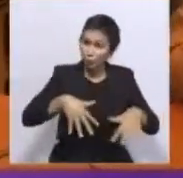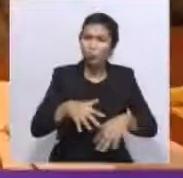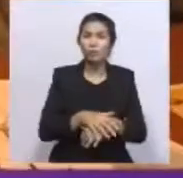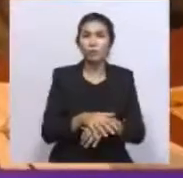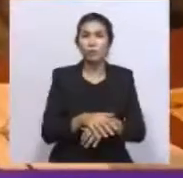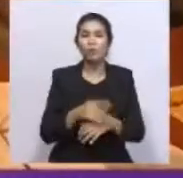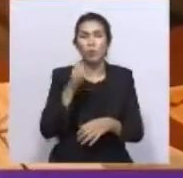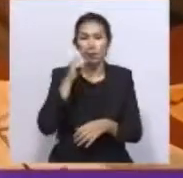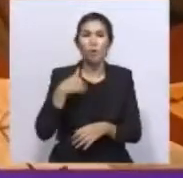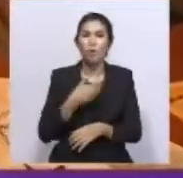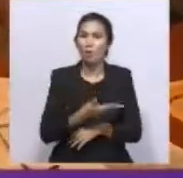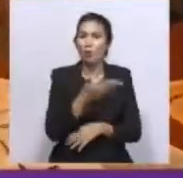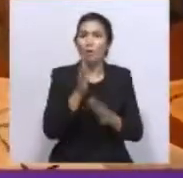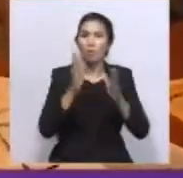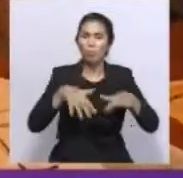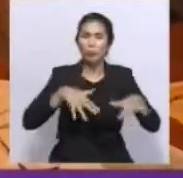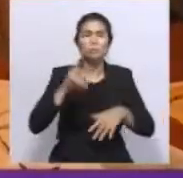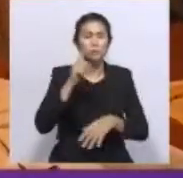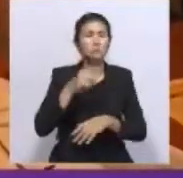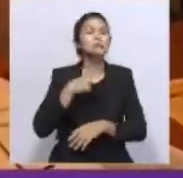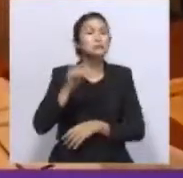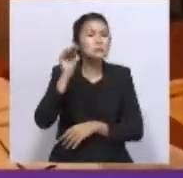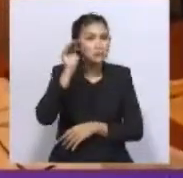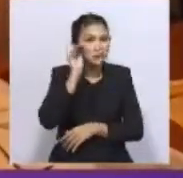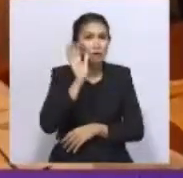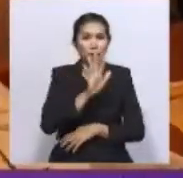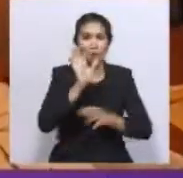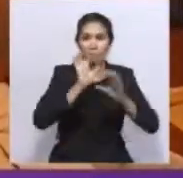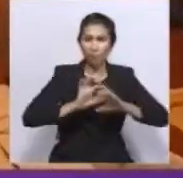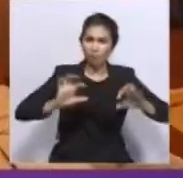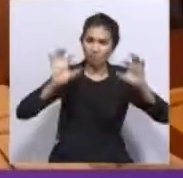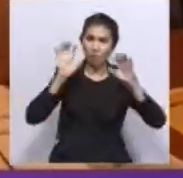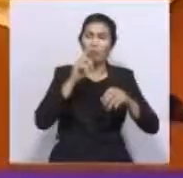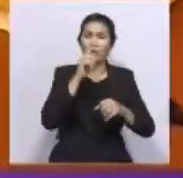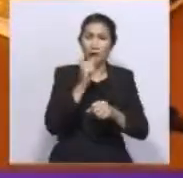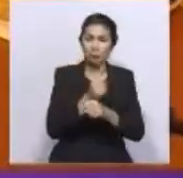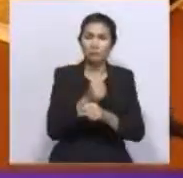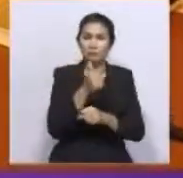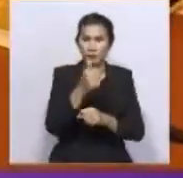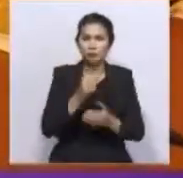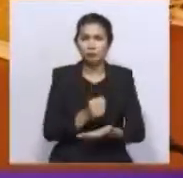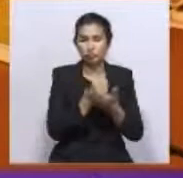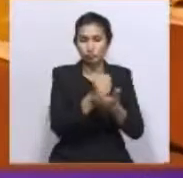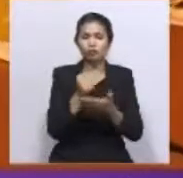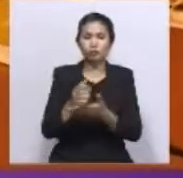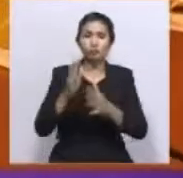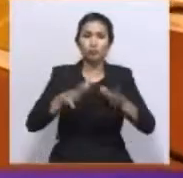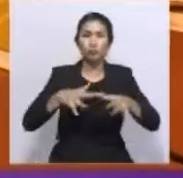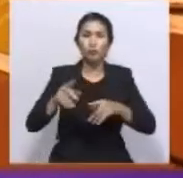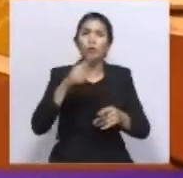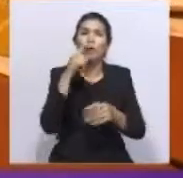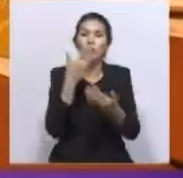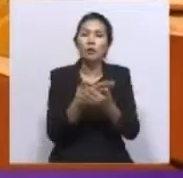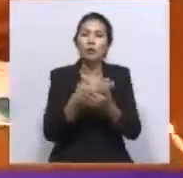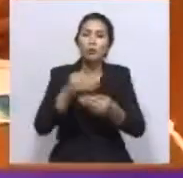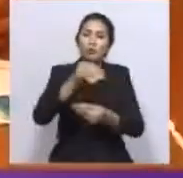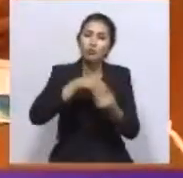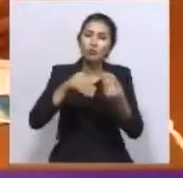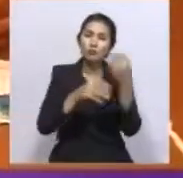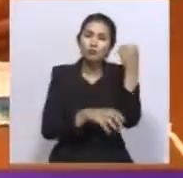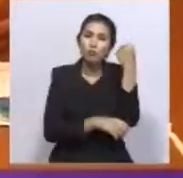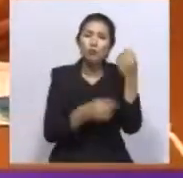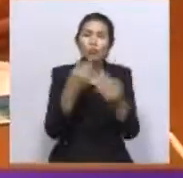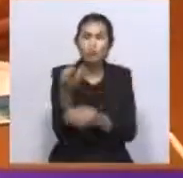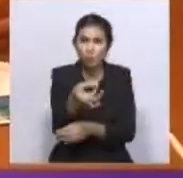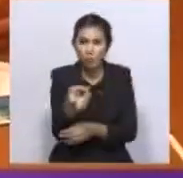ที่พร้อมขอให้ประชาชนเชื่อมั่นในเจตนารมณ์ของรัฐบาลในการช่วยเหลือประชาชนผู้มีรายได้น้อยและเกษตรกรอำนวย